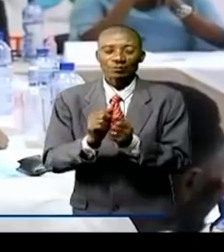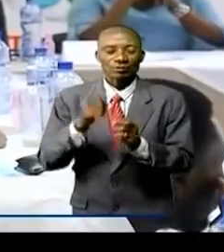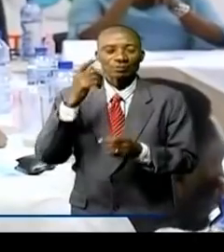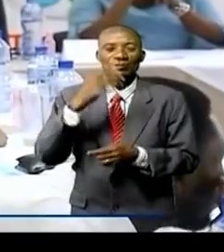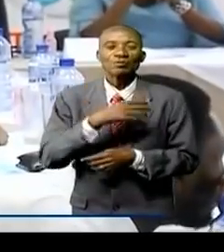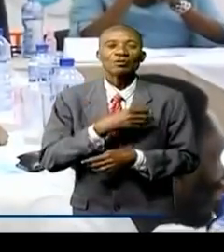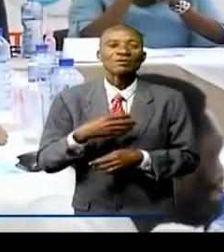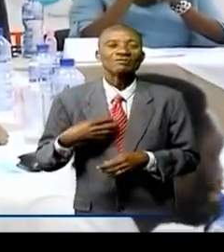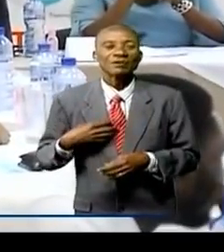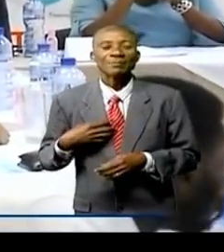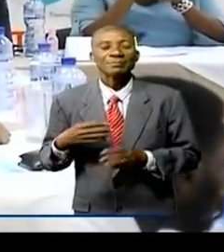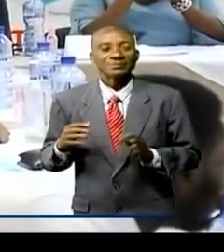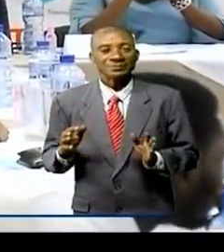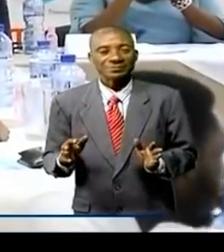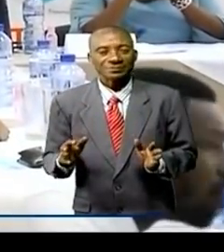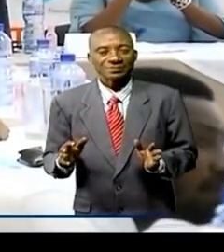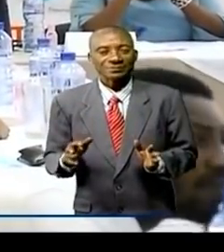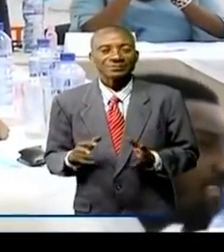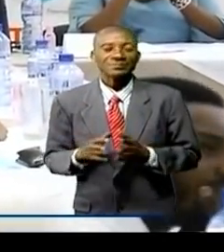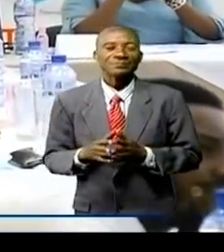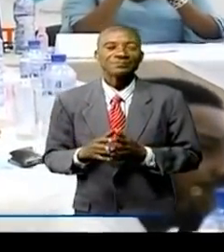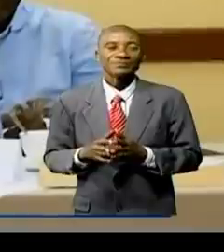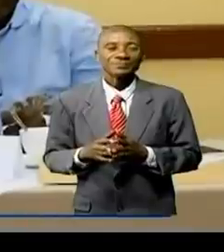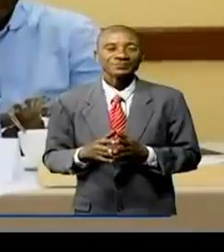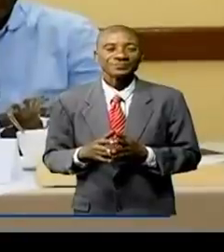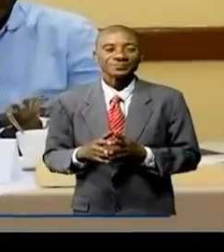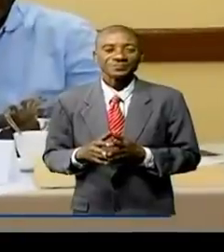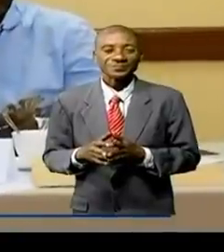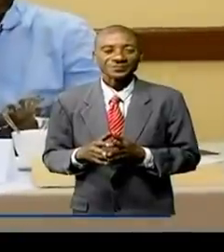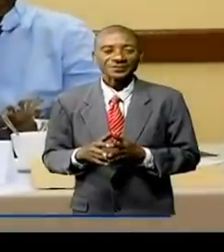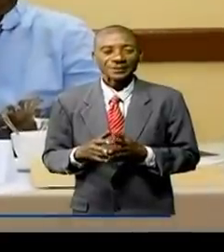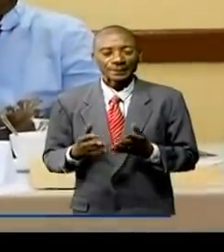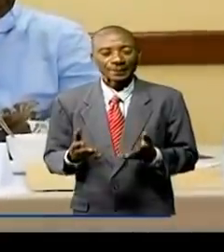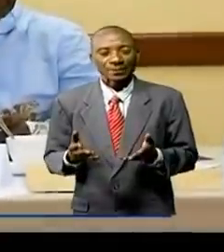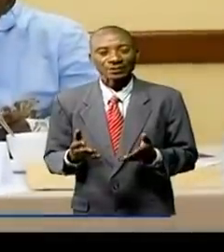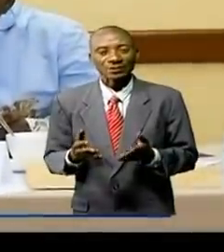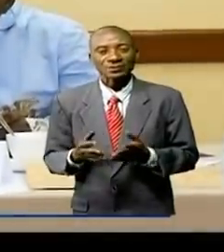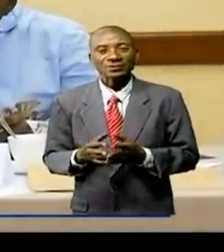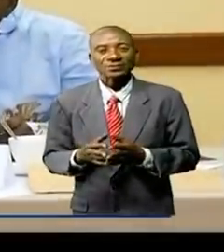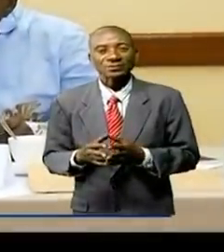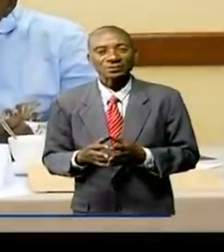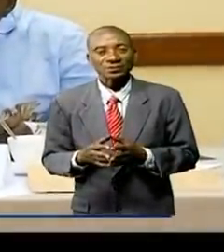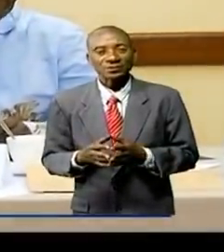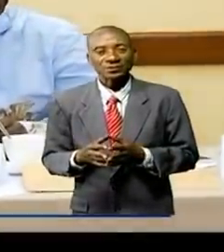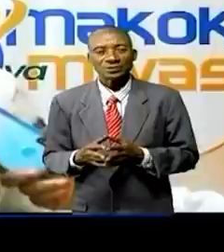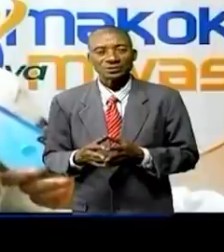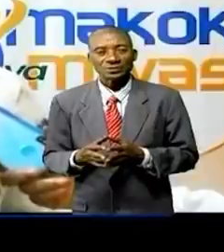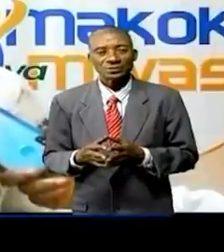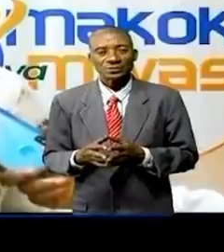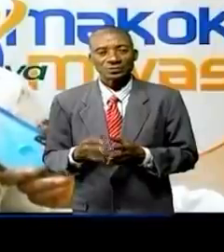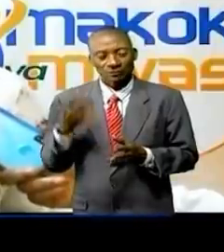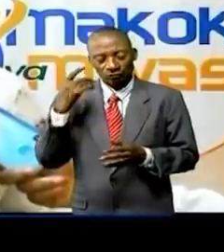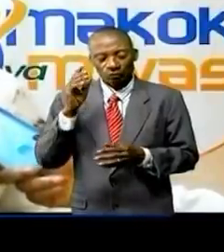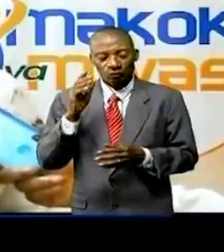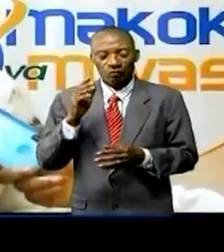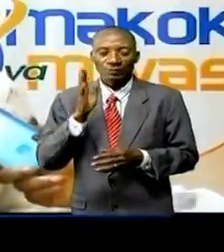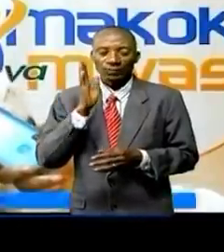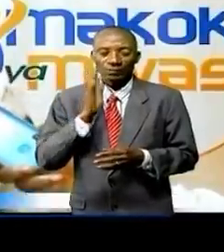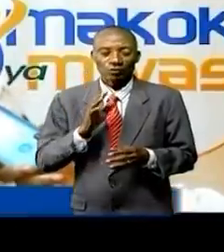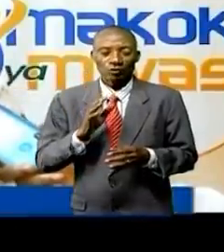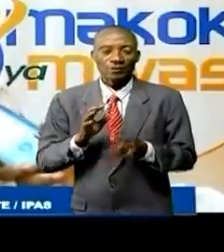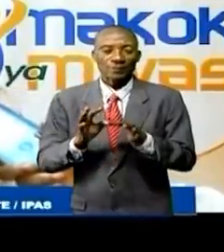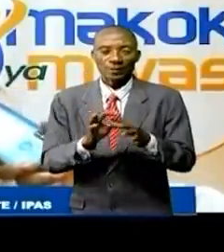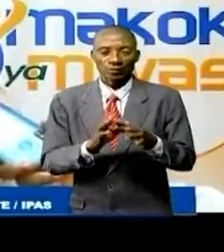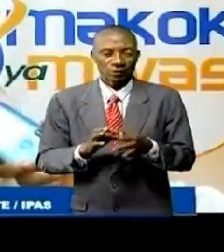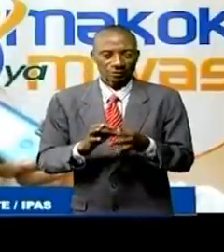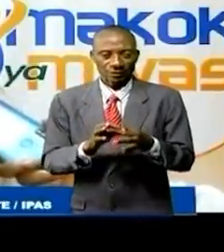vers des prestataires formés pour offrir des services adéquats. Dans le cadre de collaboration qui existe entre la